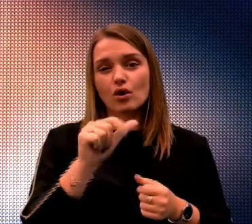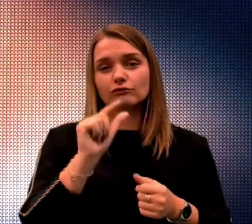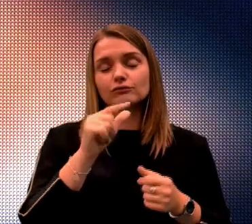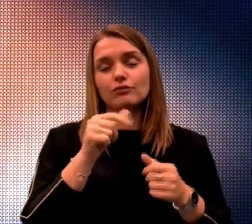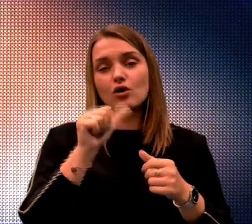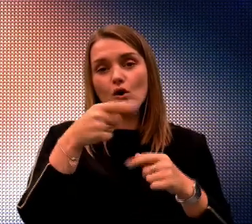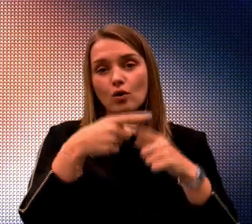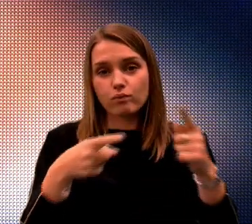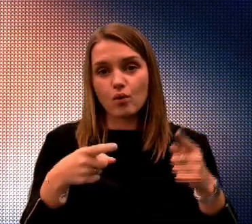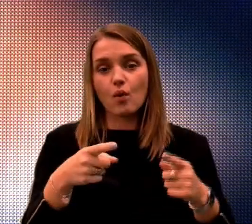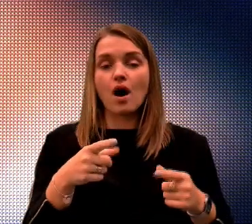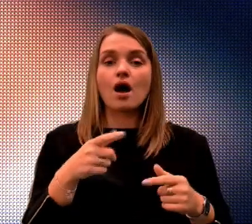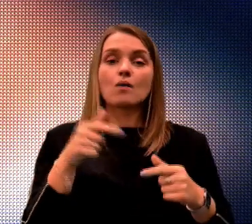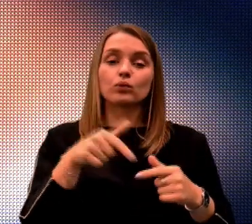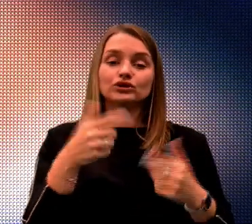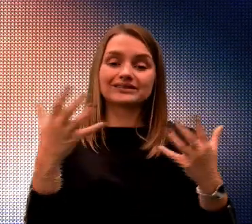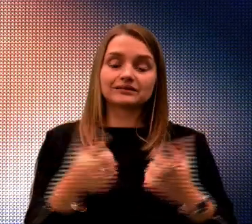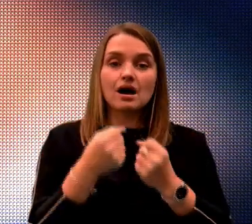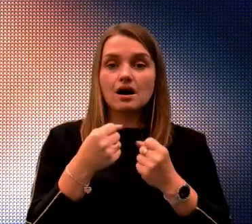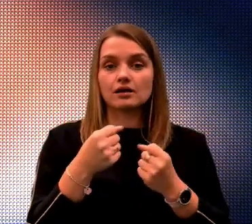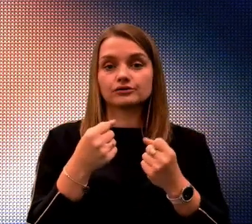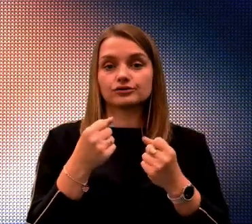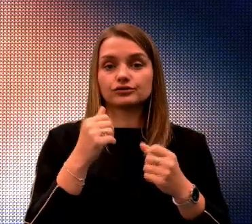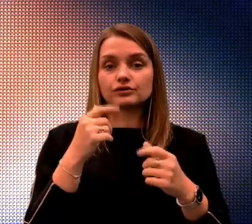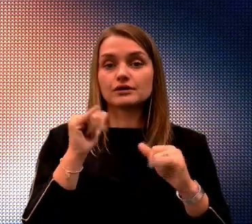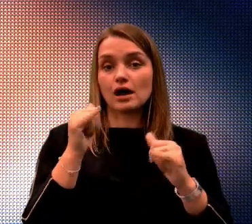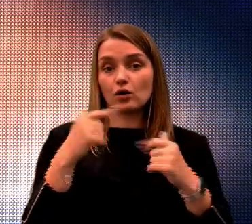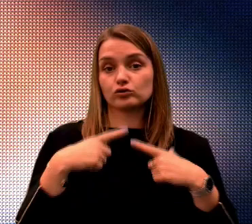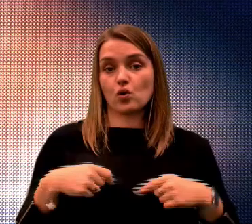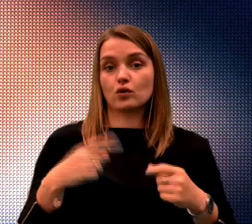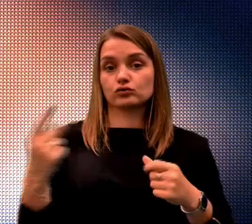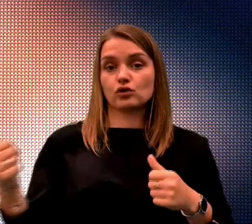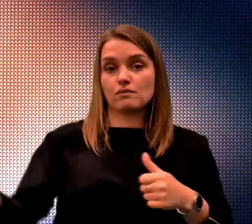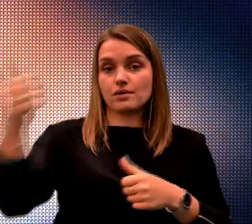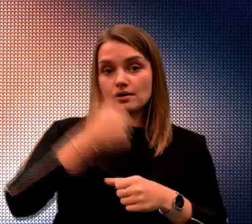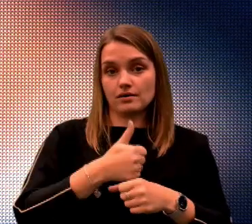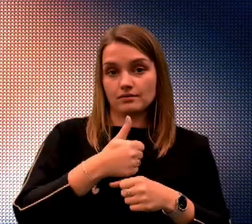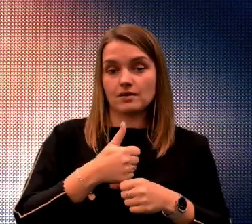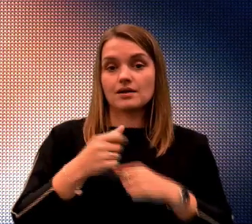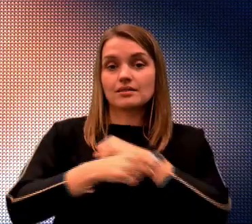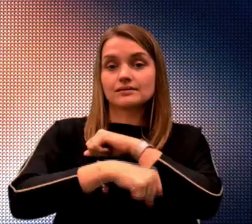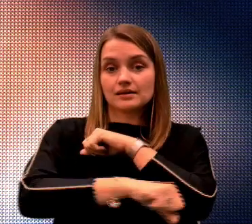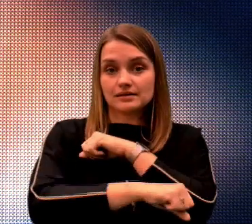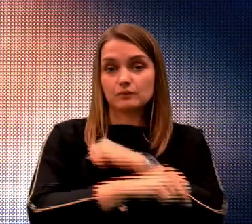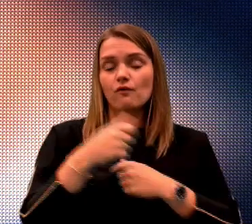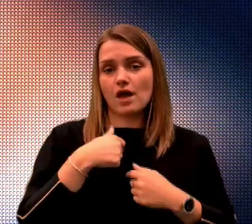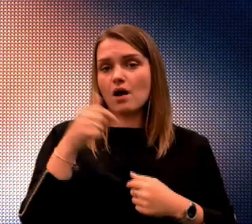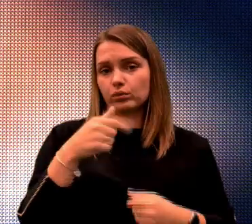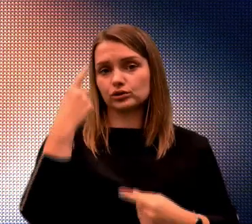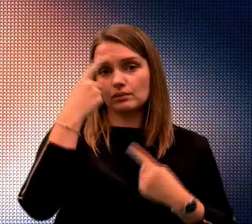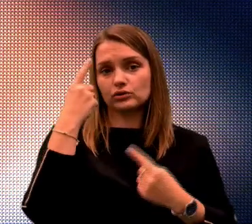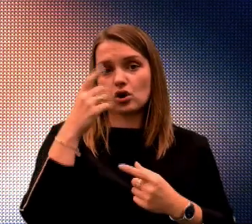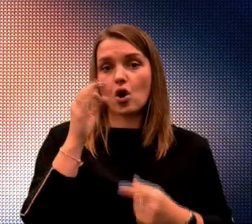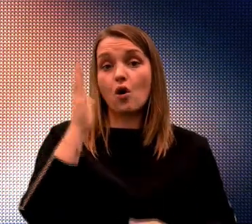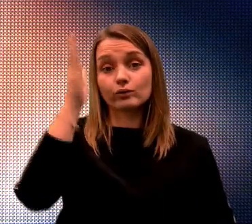mogła sobie firma znaleźć na moje miejsce osobę, bo ja jestem głównie odpowiedzialna za to, żeby myśleć o przyszłości firmy, o